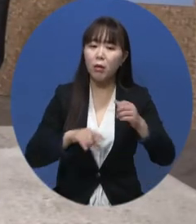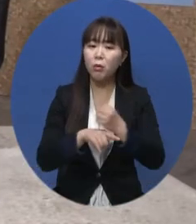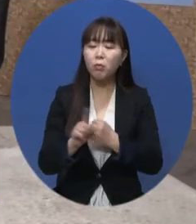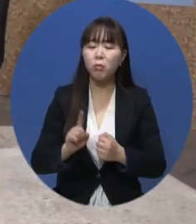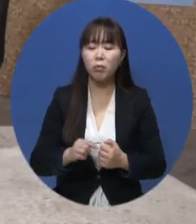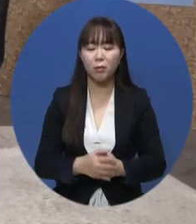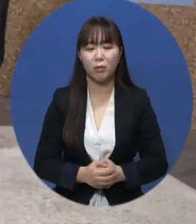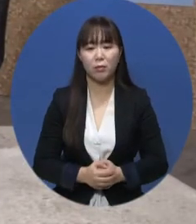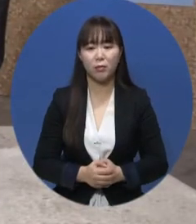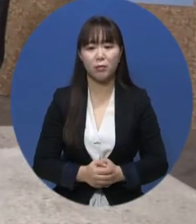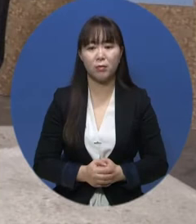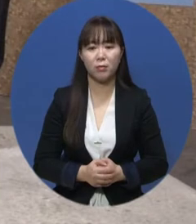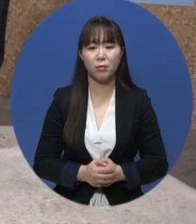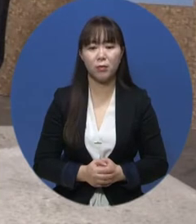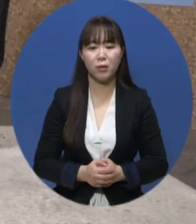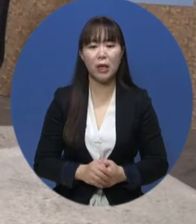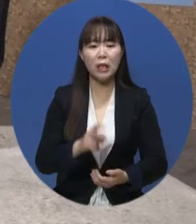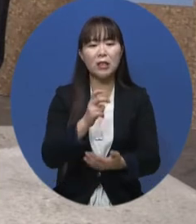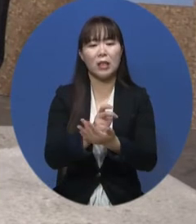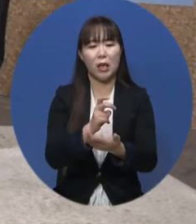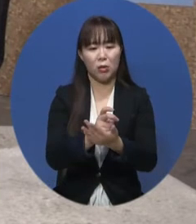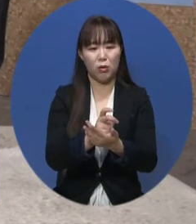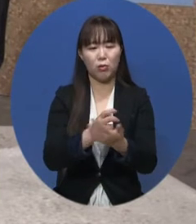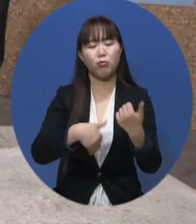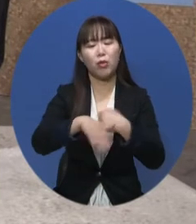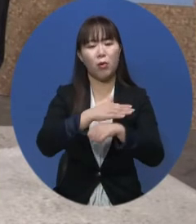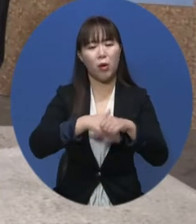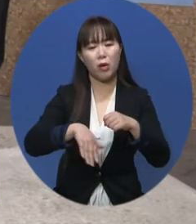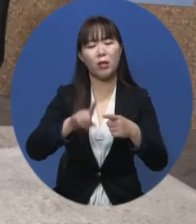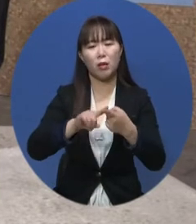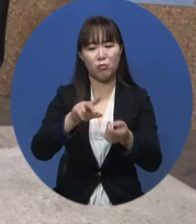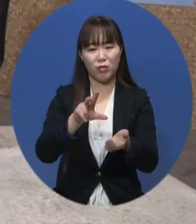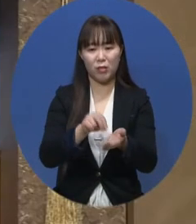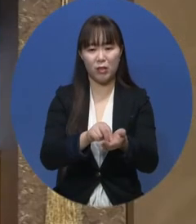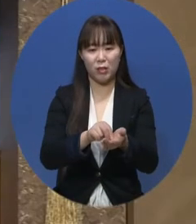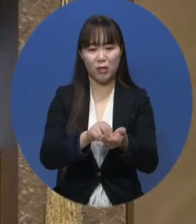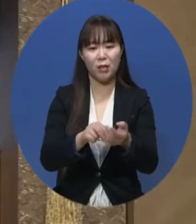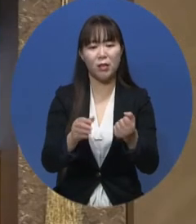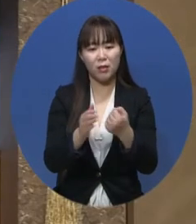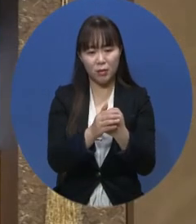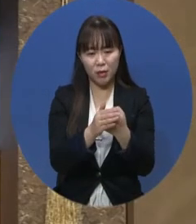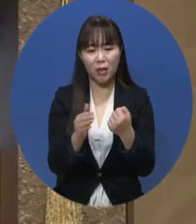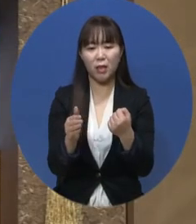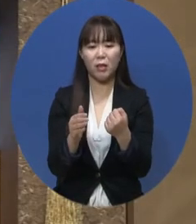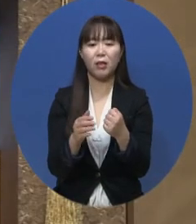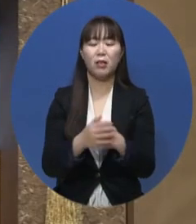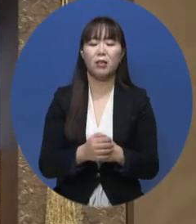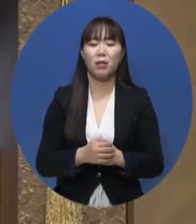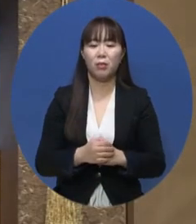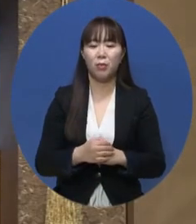건가요? 그거는 이제 이 제도의 구조적인 문제가 있습니다. 그래서 그런 부분에